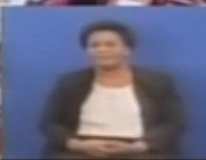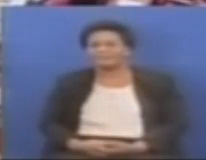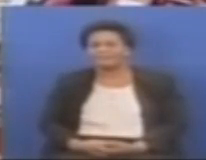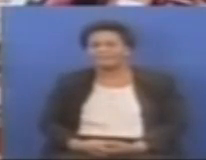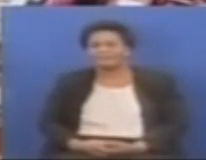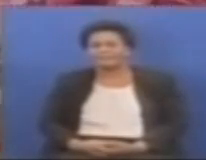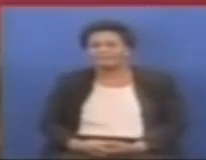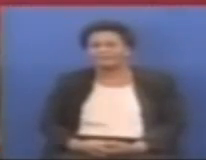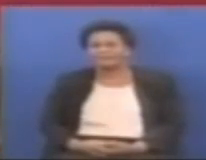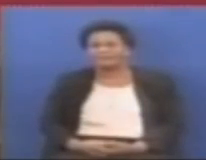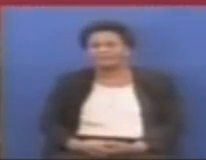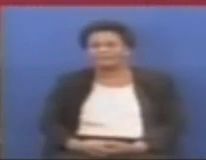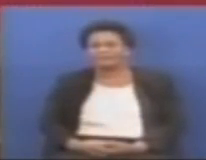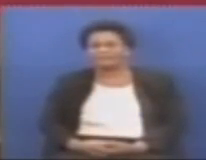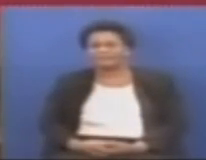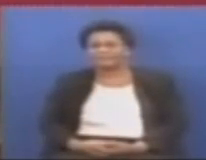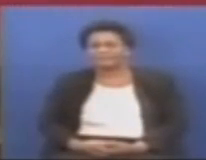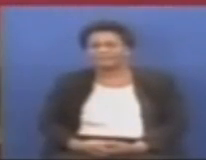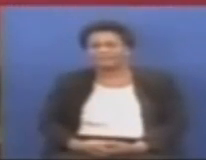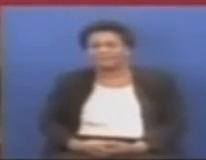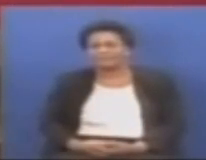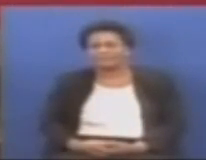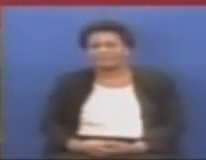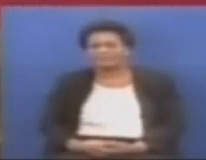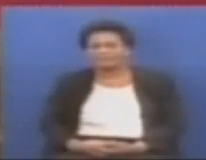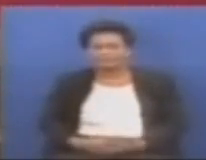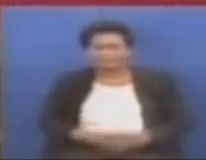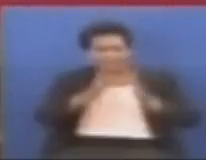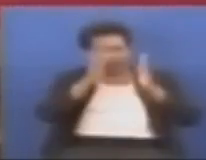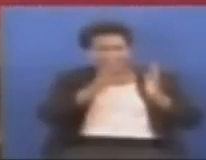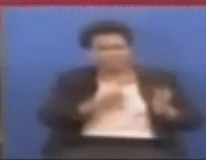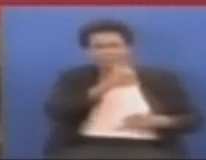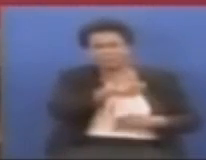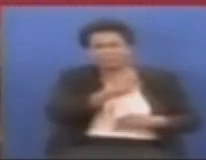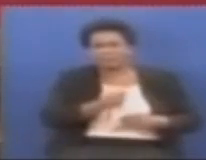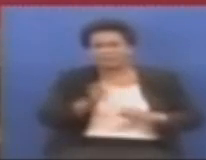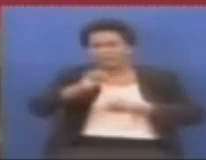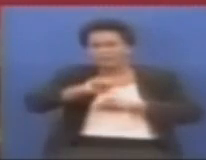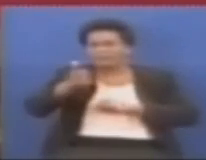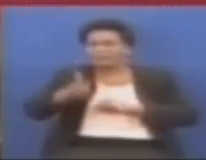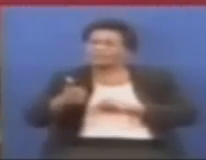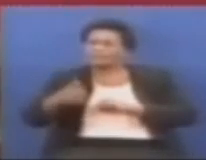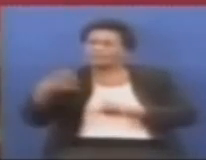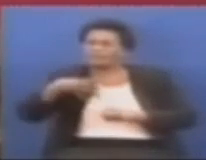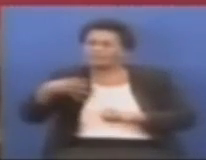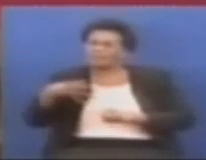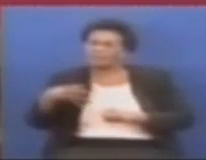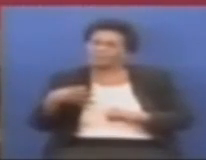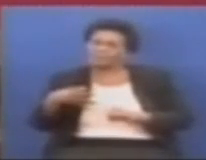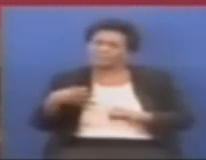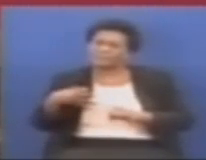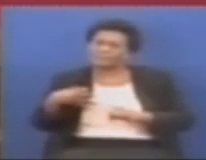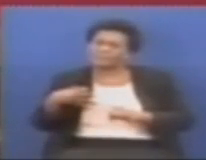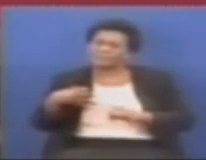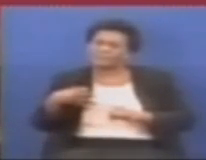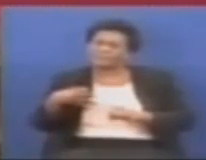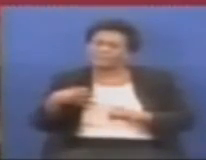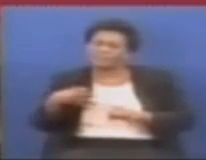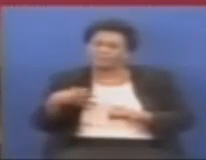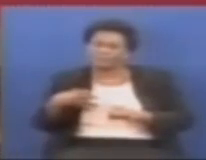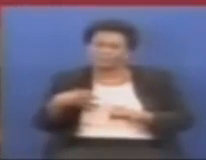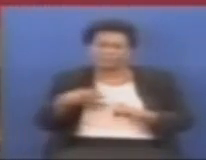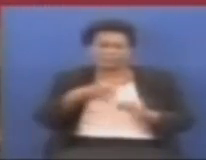wanawafuatilia sana hawa viongozi wa BMU na kufikia hatua ya kuwashitaki kwa kuwa kwa kutekeleza jambo